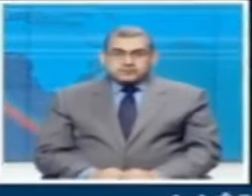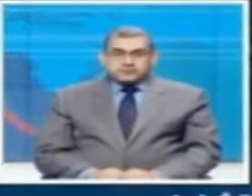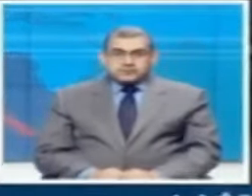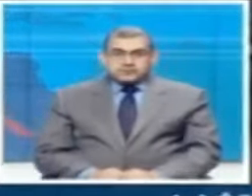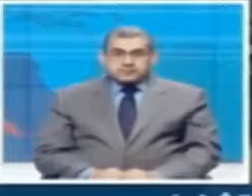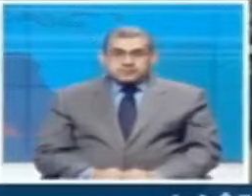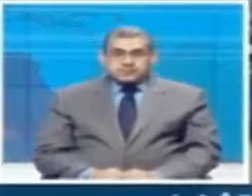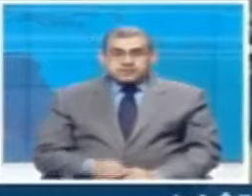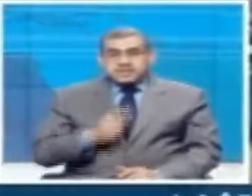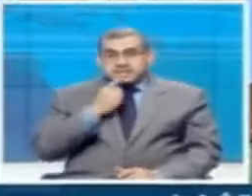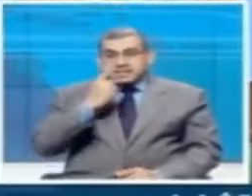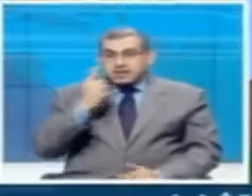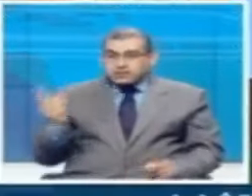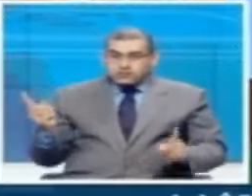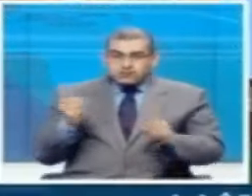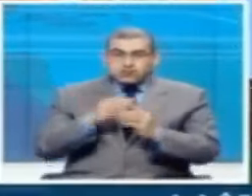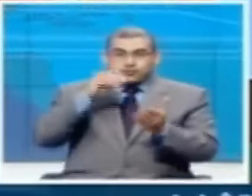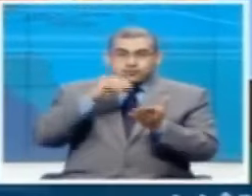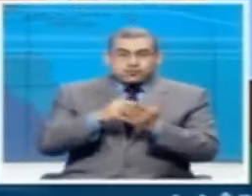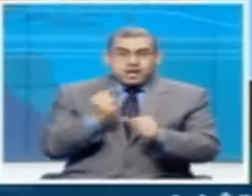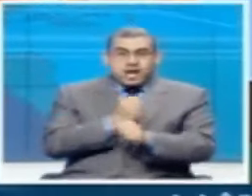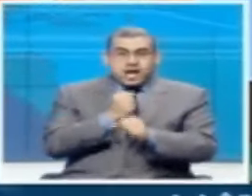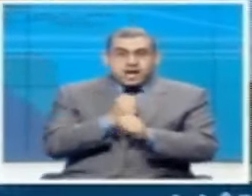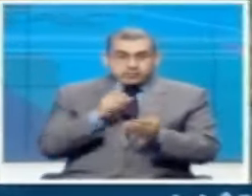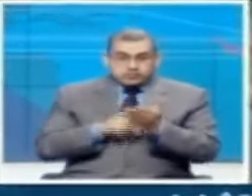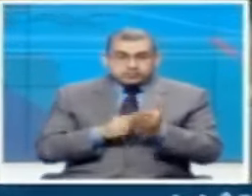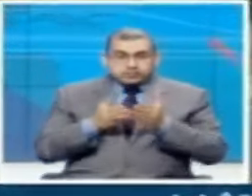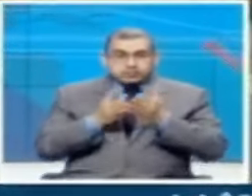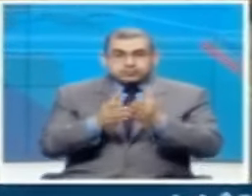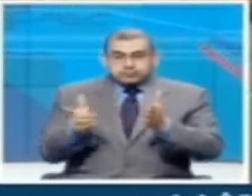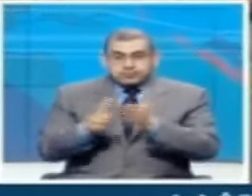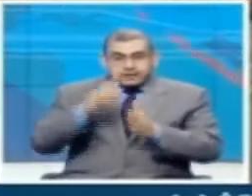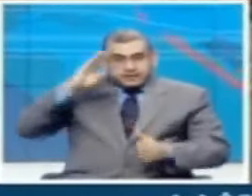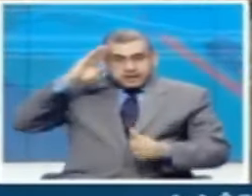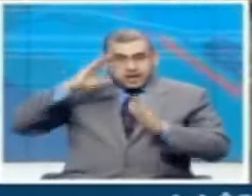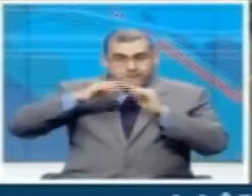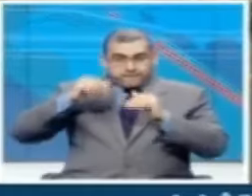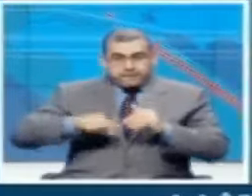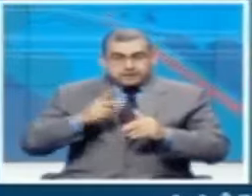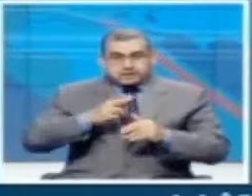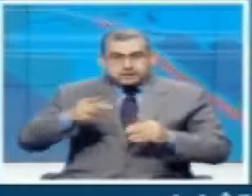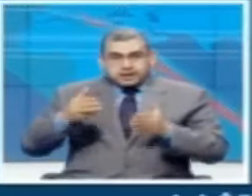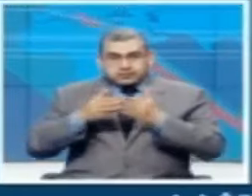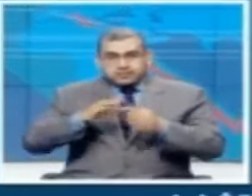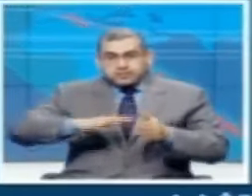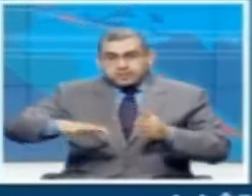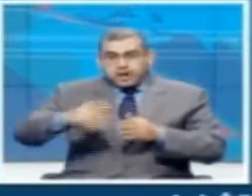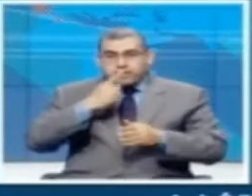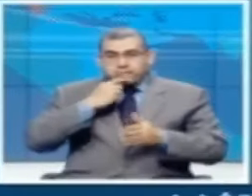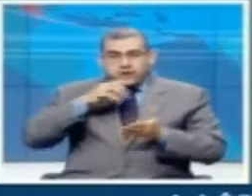عام مر منذ ان بدا التشغيل التدريبي لمحطه تحيا مصر متعدده الاغراض بميناء